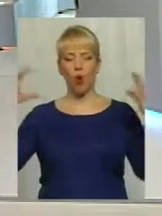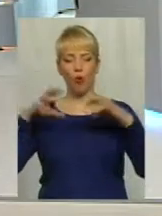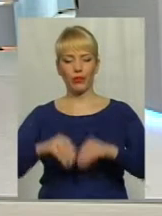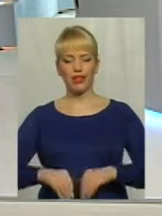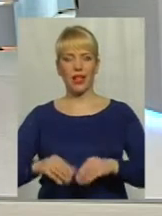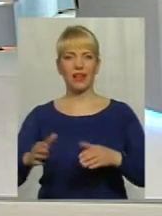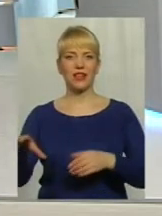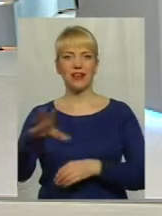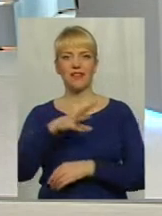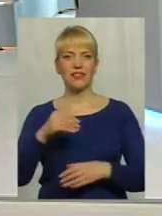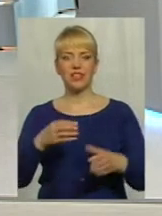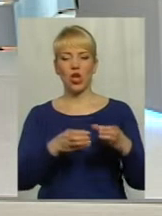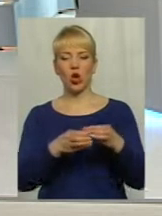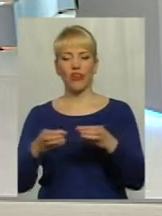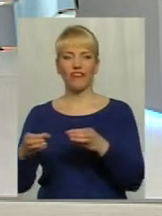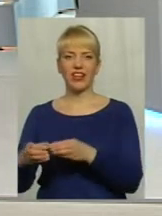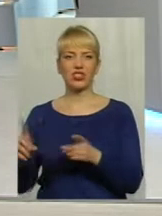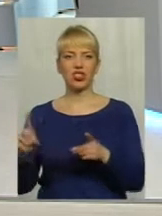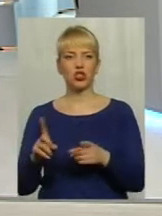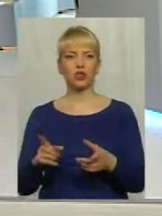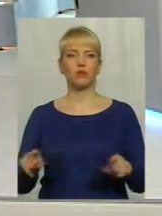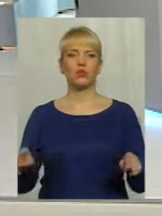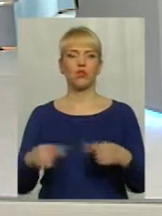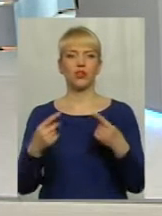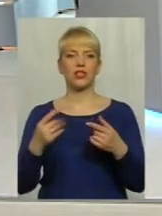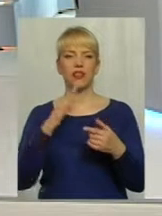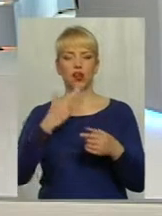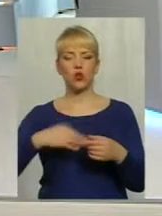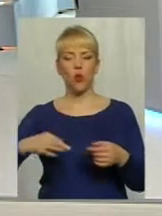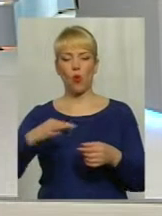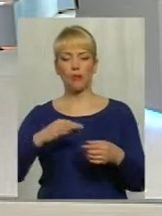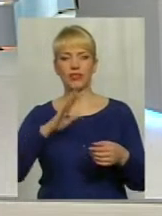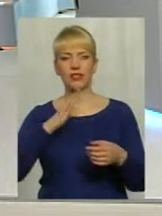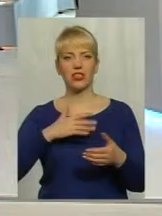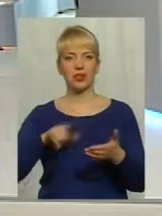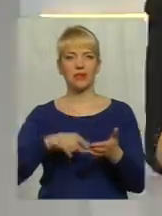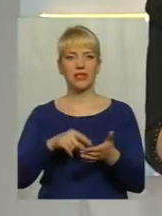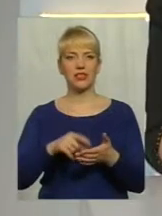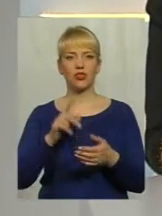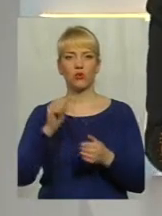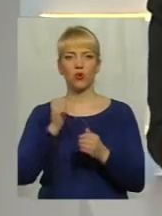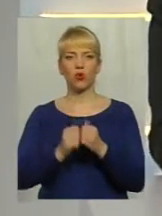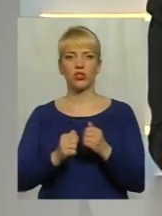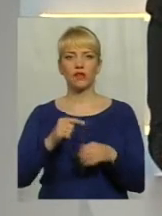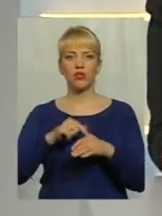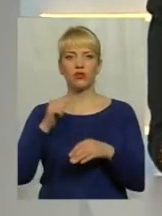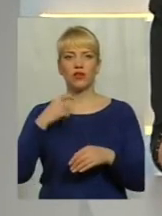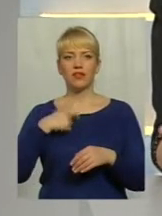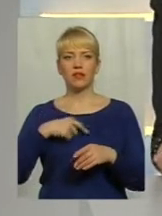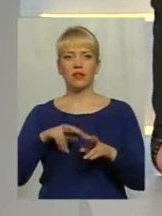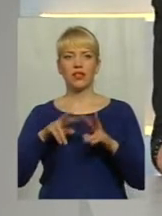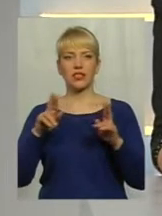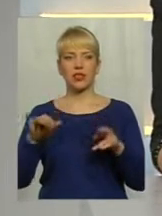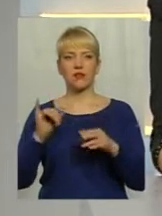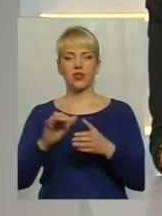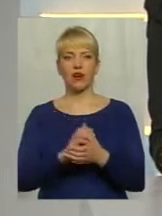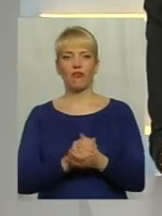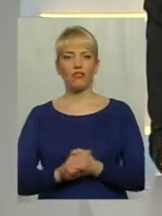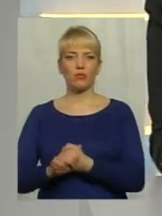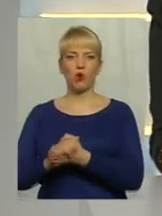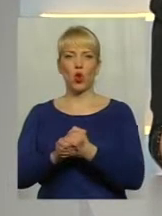того, щоб ми створили наше місто, нашу область, нашу країну, щоб кожен себе відчував так само, як у спільноті,